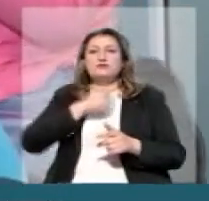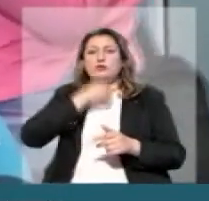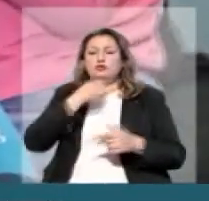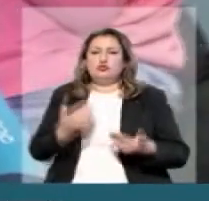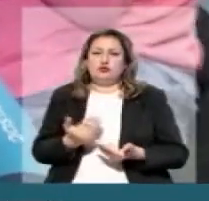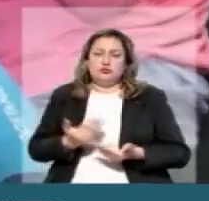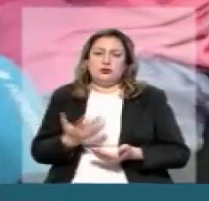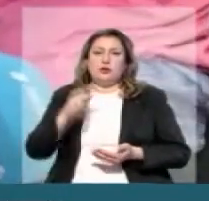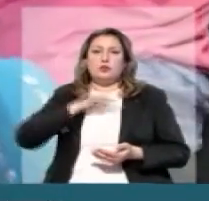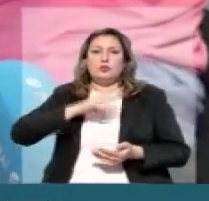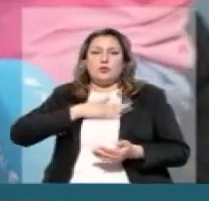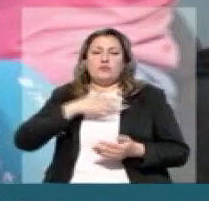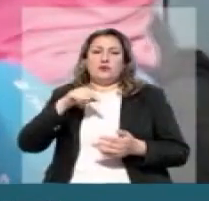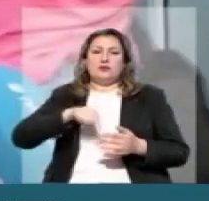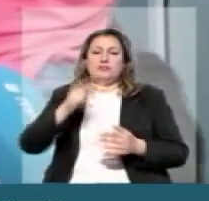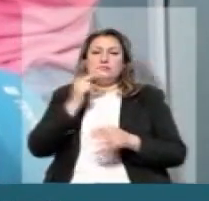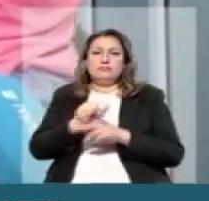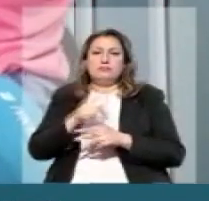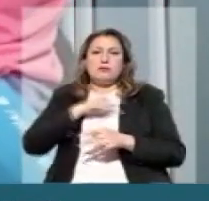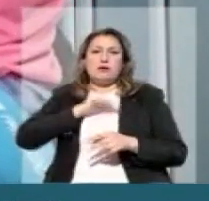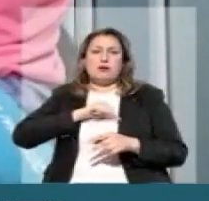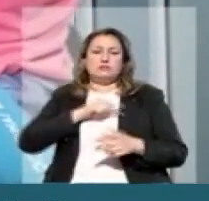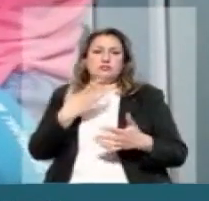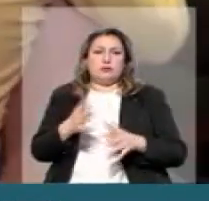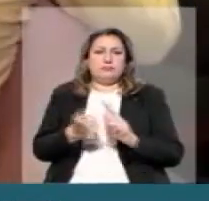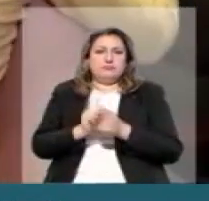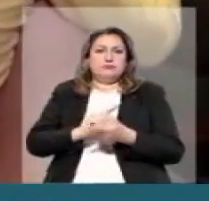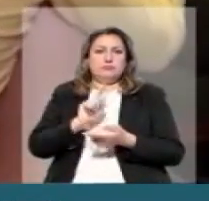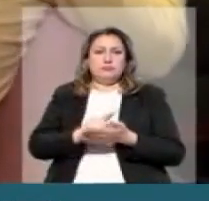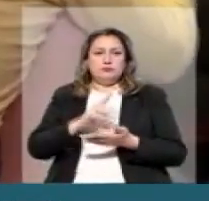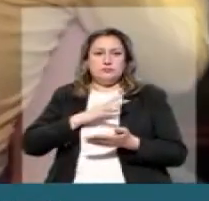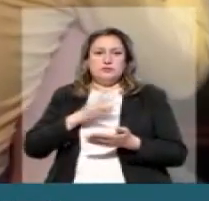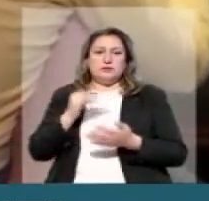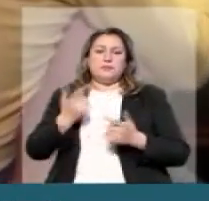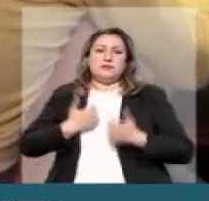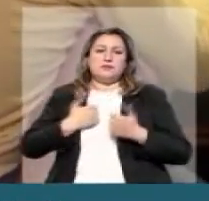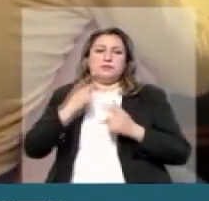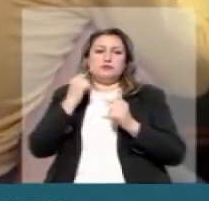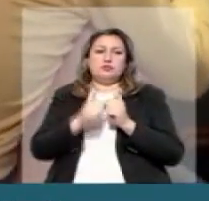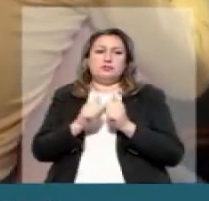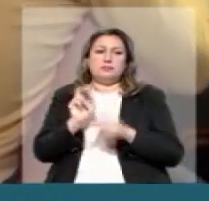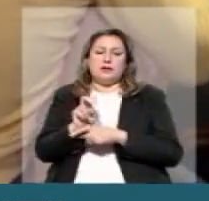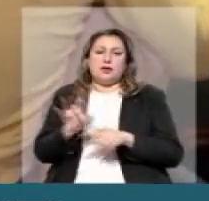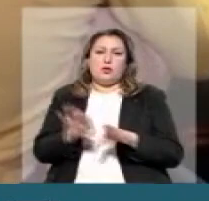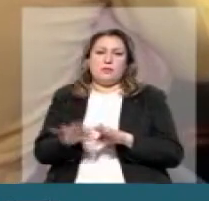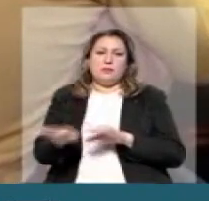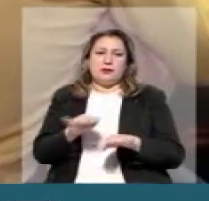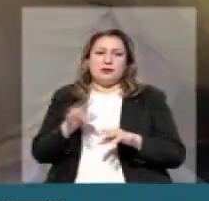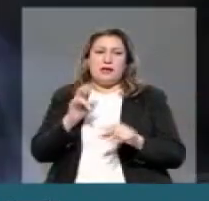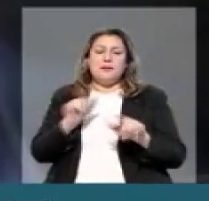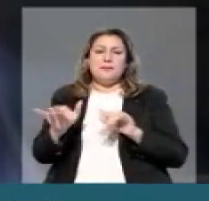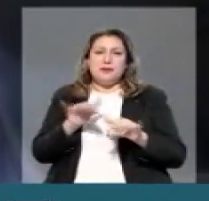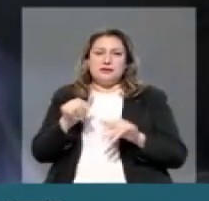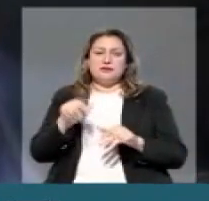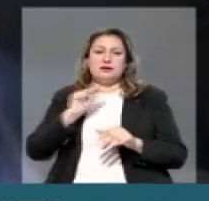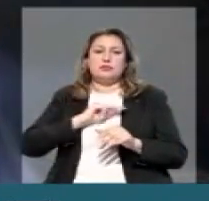біліп, уақыт тауып арнайы келдік. Іс-шара өте керемет өтіп жатыр. Шара шеңберіндегі мультфильмдер студиясы жұмыс істеді. Ол